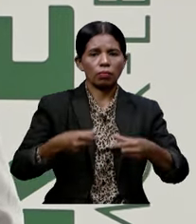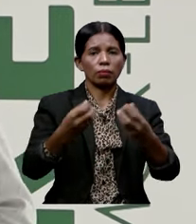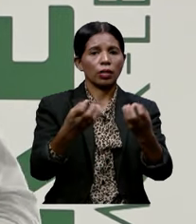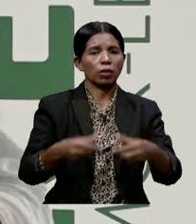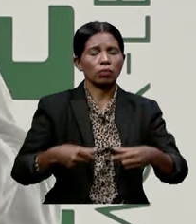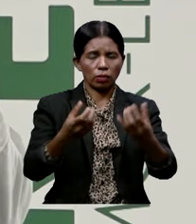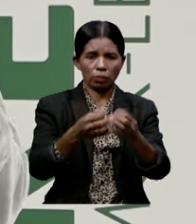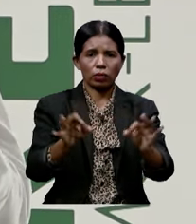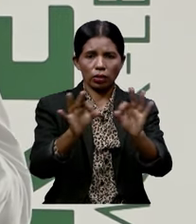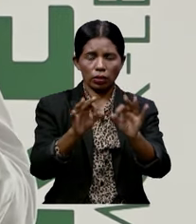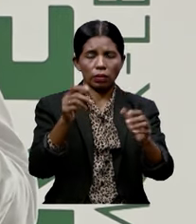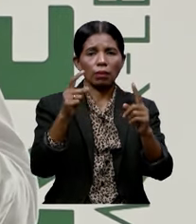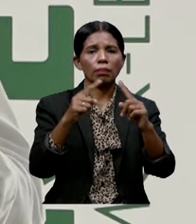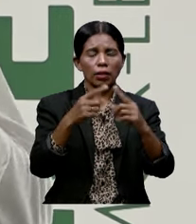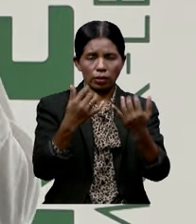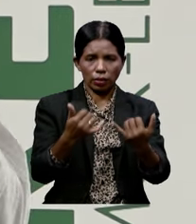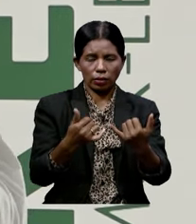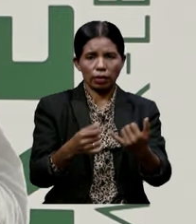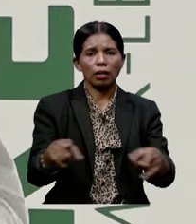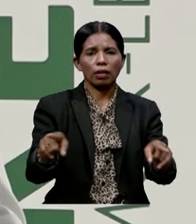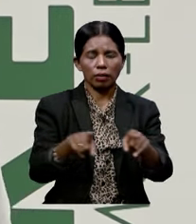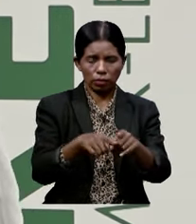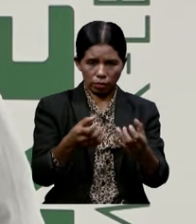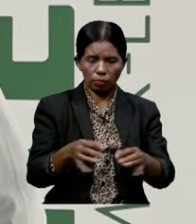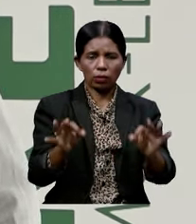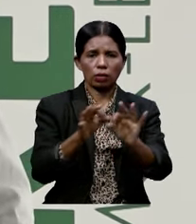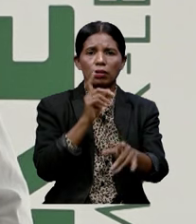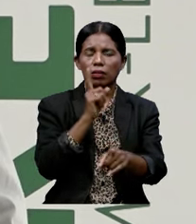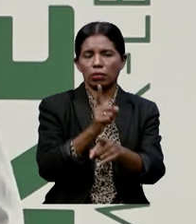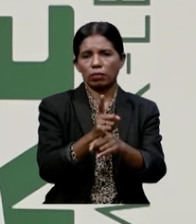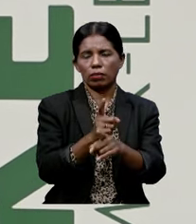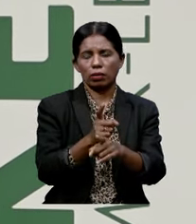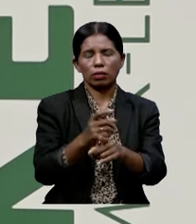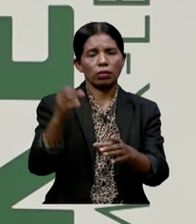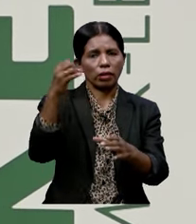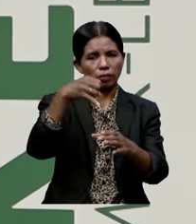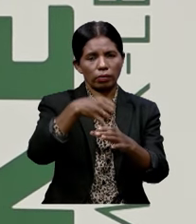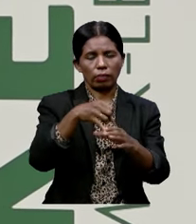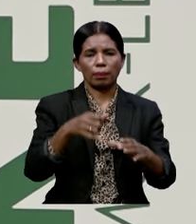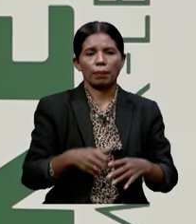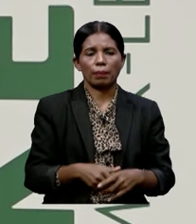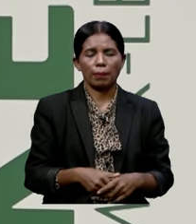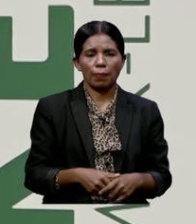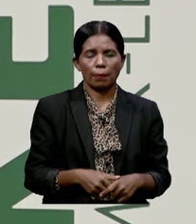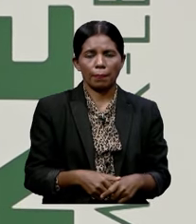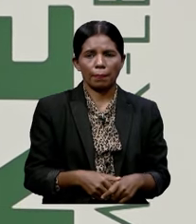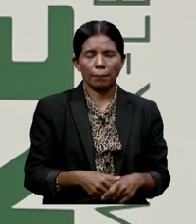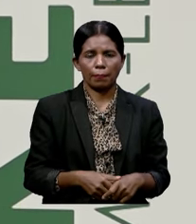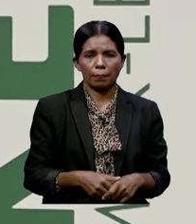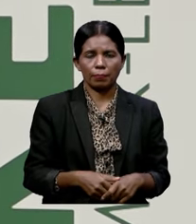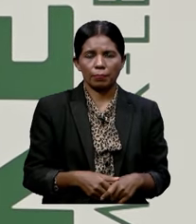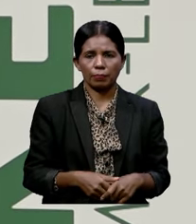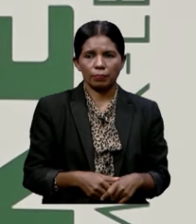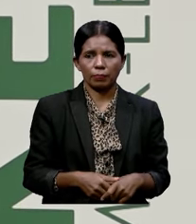idane hane sam ba fase idane be memang importante tebes atu involve. So I believe so in that sense this